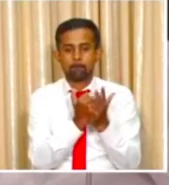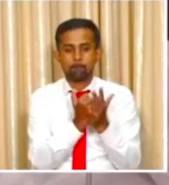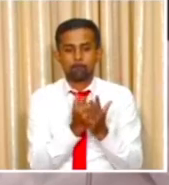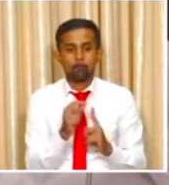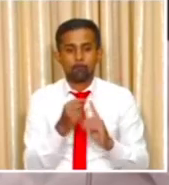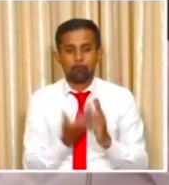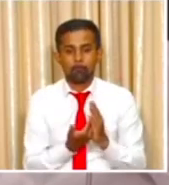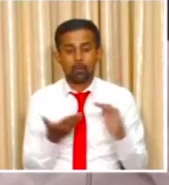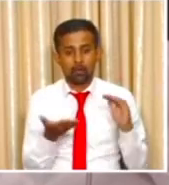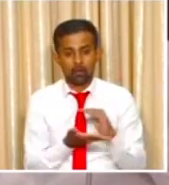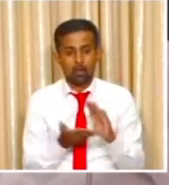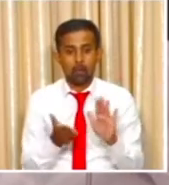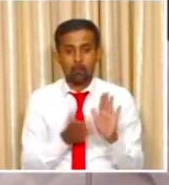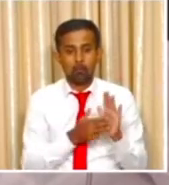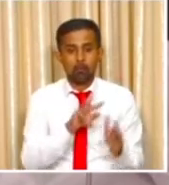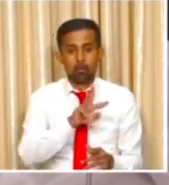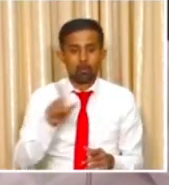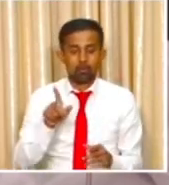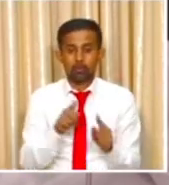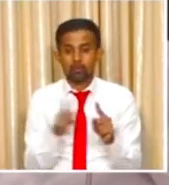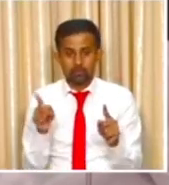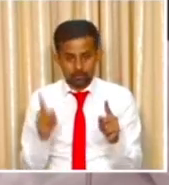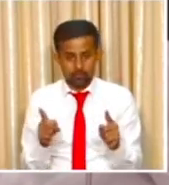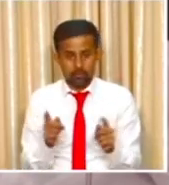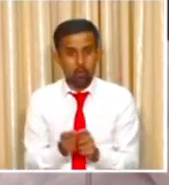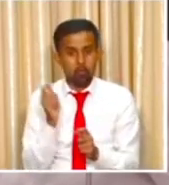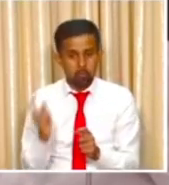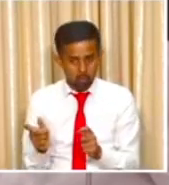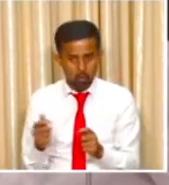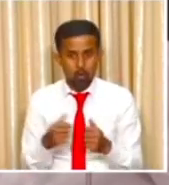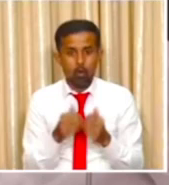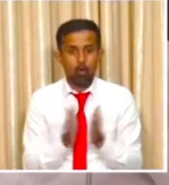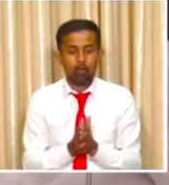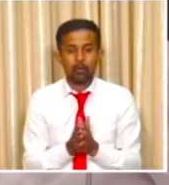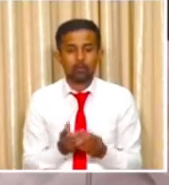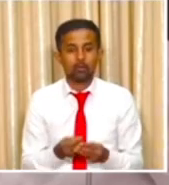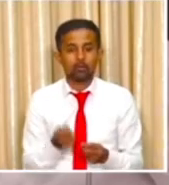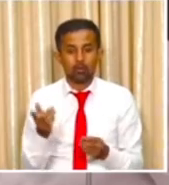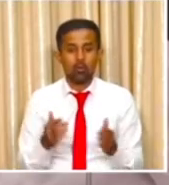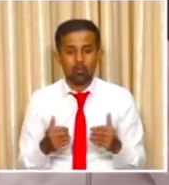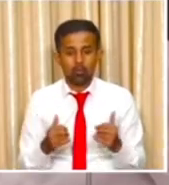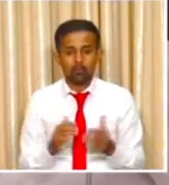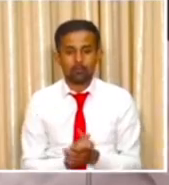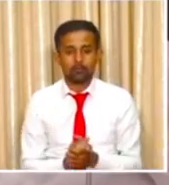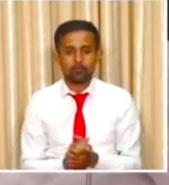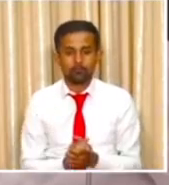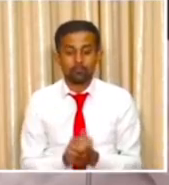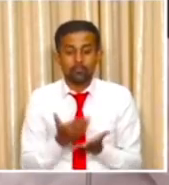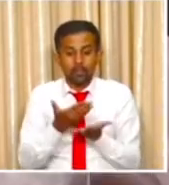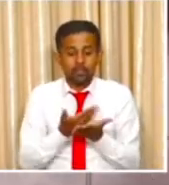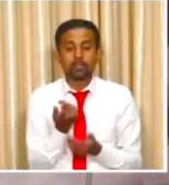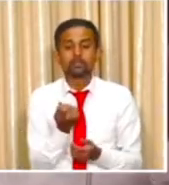वेडसटहा यटते मातुतिस्सकवेनकं करला देवट गेवीम किरीम सदा सीलु मुदल उदाहरणं इन्नो एतकोट इतुरु